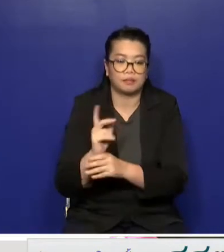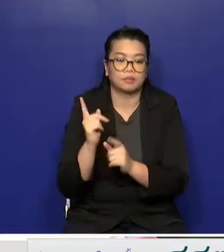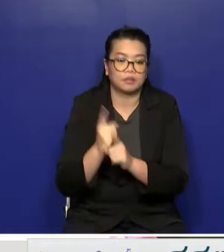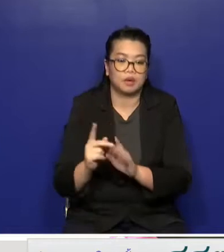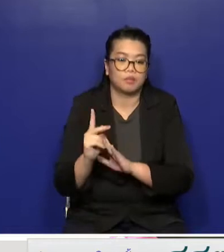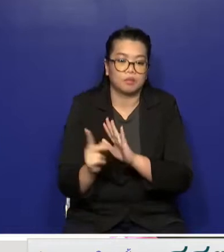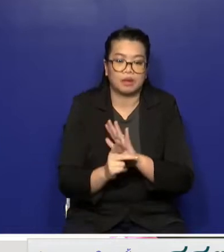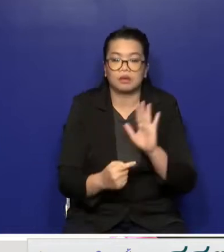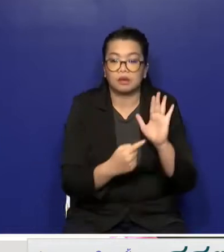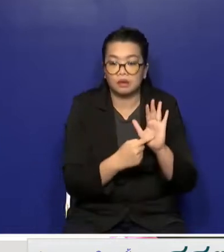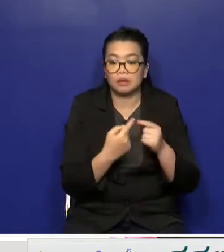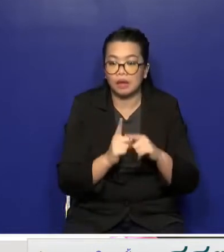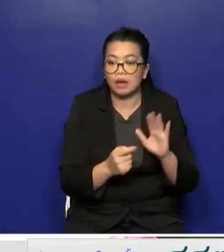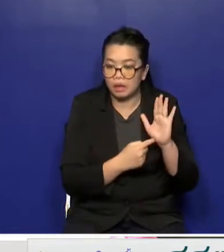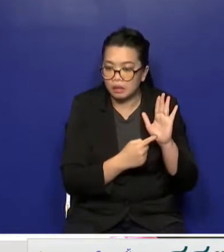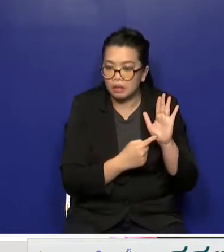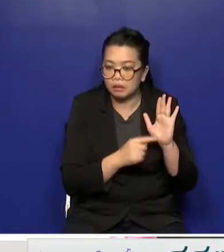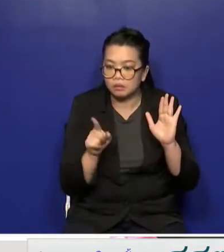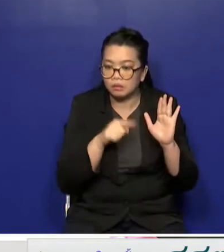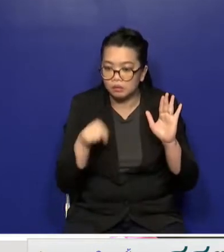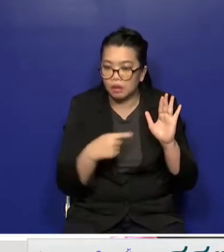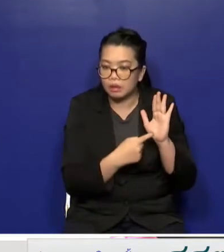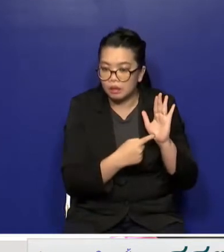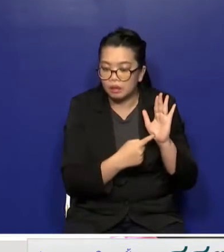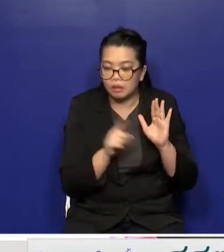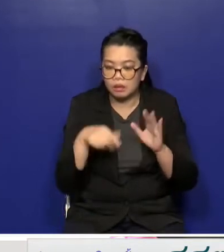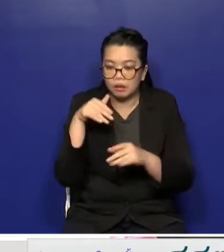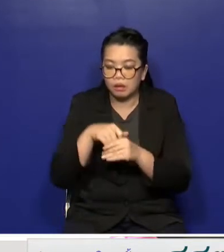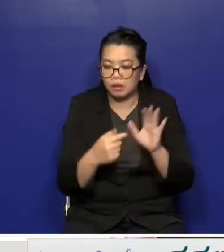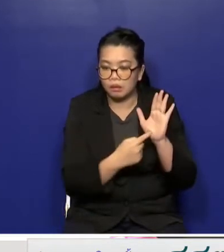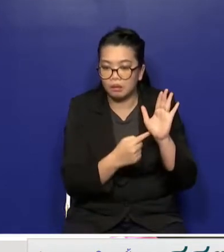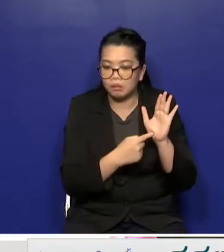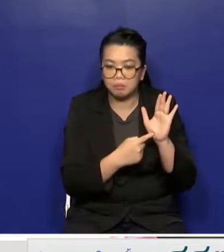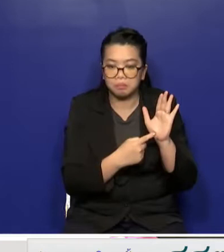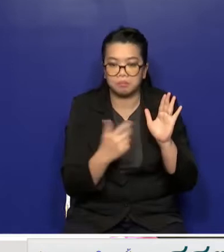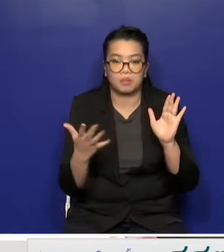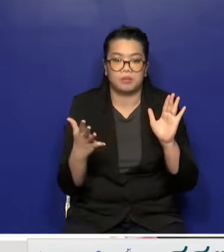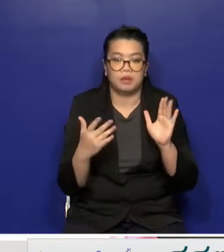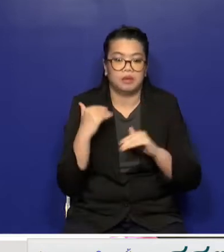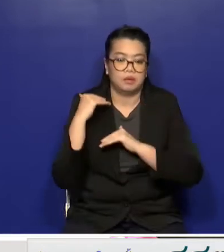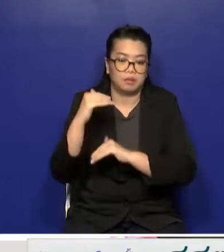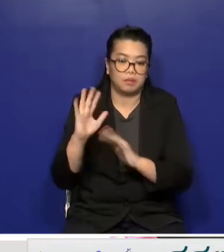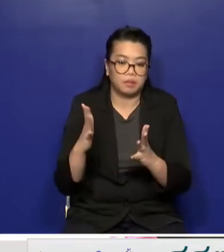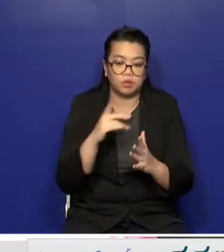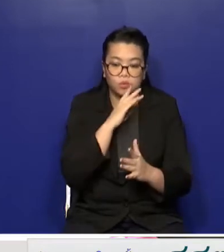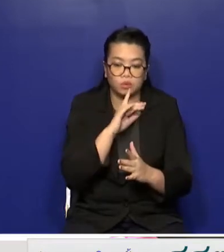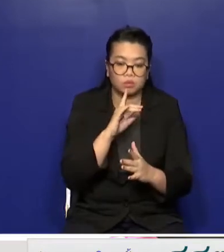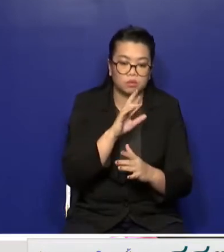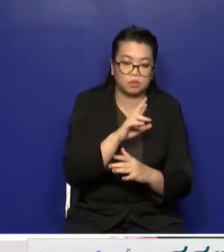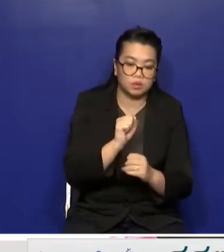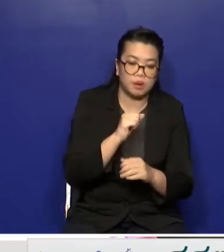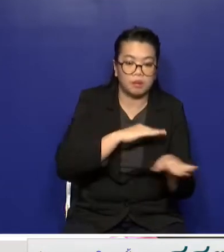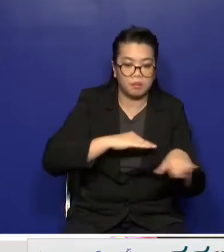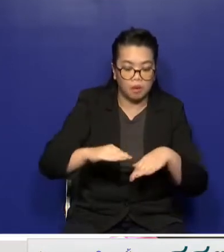ผมไมมกนหมายมั้งครับ ก็อาจะเป็นความจำเป็นที่ท่านเมมมความพร้อมหรอสภาหรอกพร้อมก็นำมาสู่